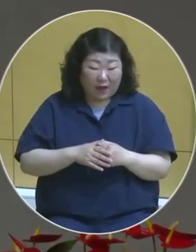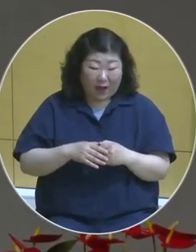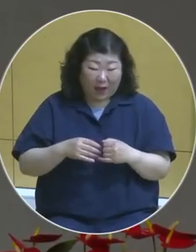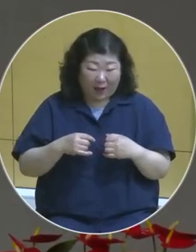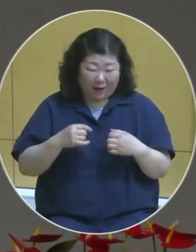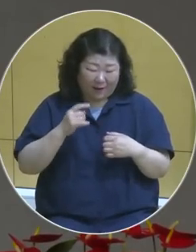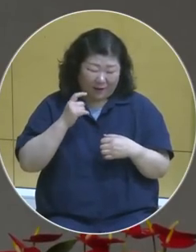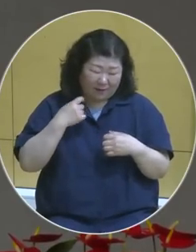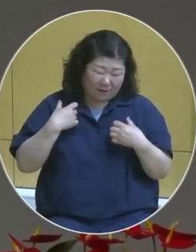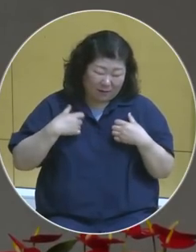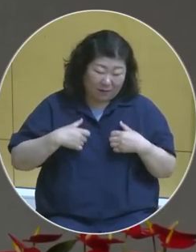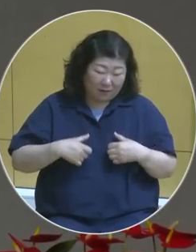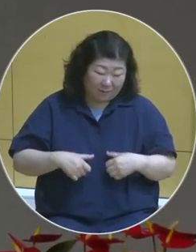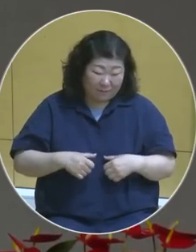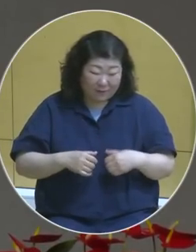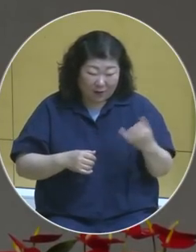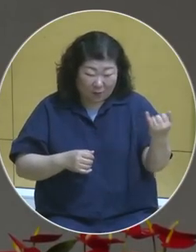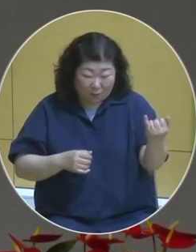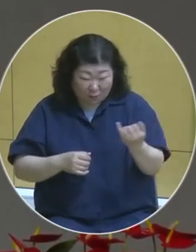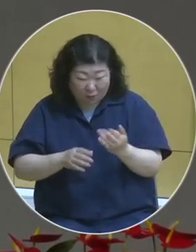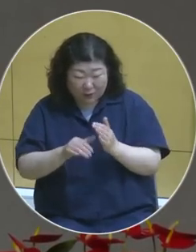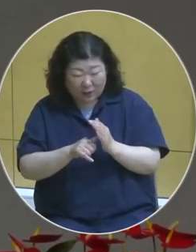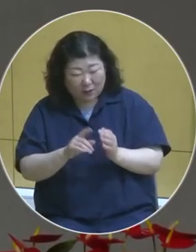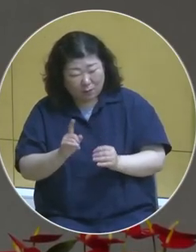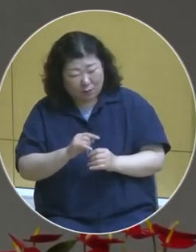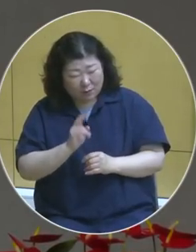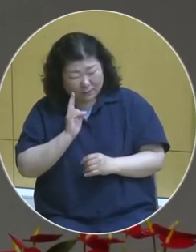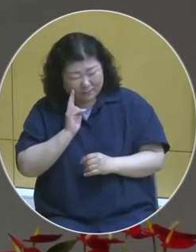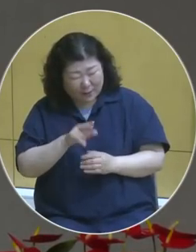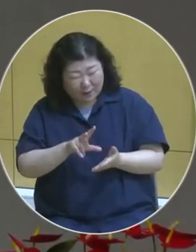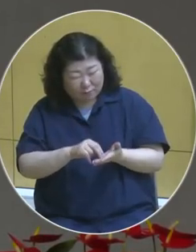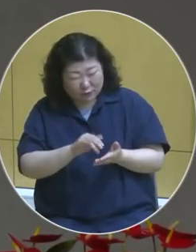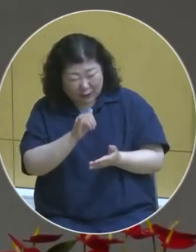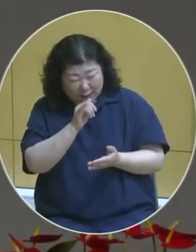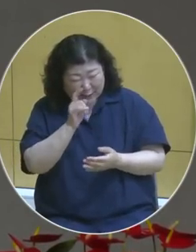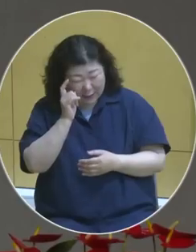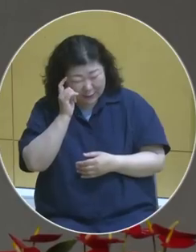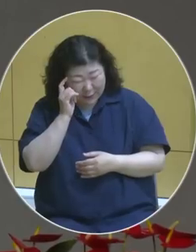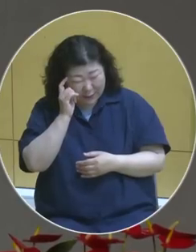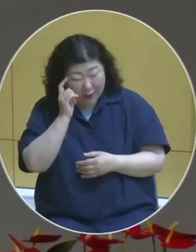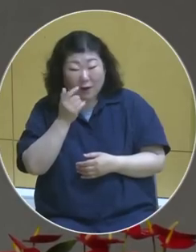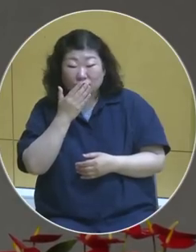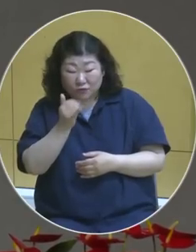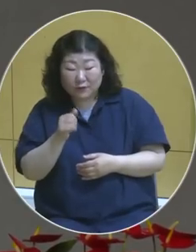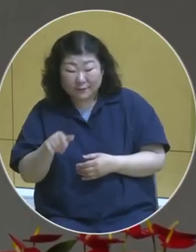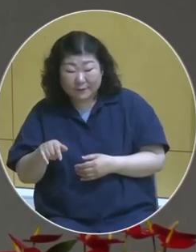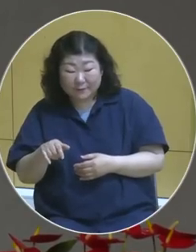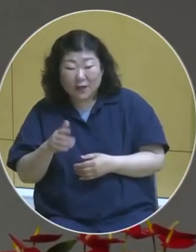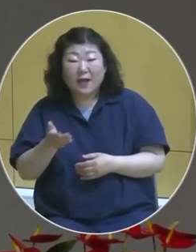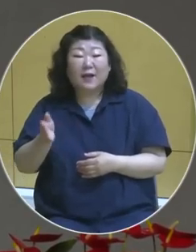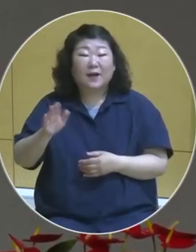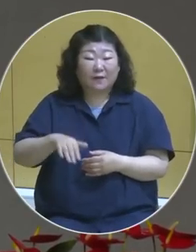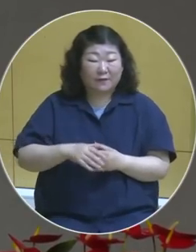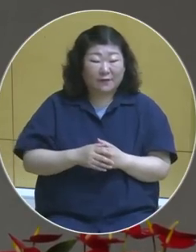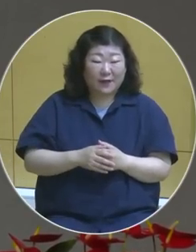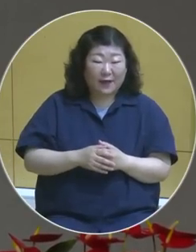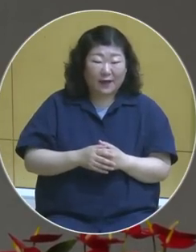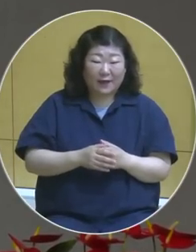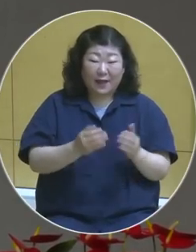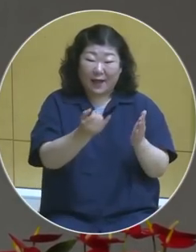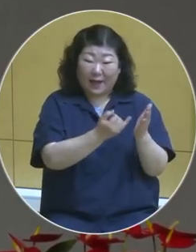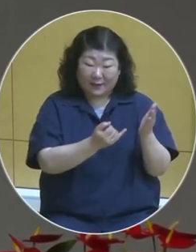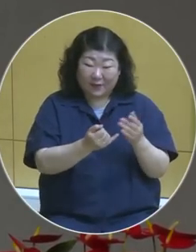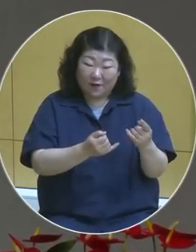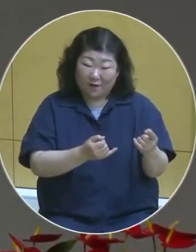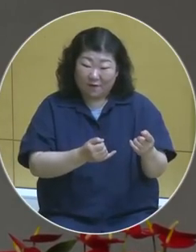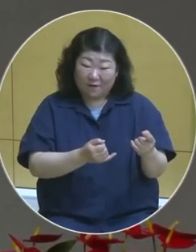자기에게 다가올 때는 분명히 무엇인가 심각한 문제가 있으리라고 긴장할 수도 있었습니다. 그런데 에스더는 왕의 예상과는